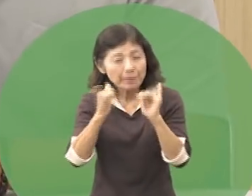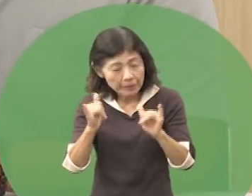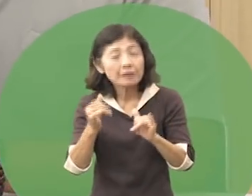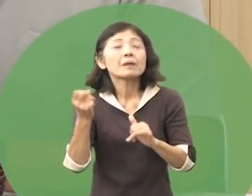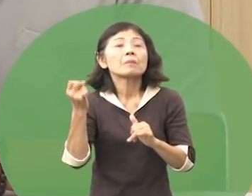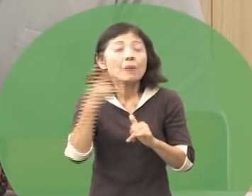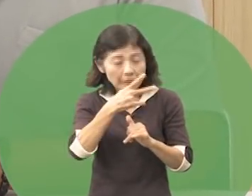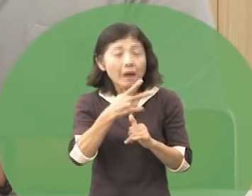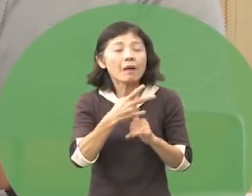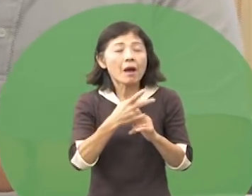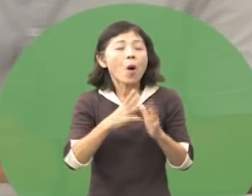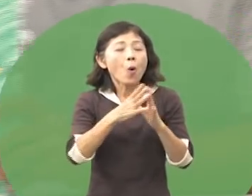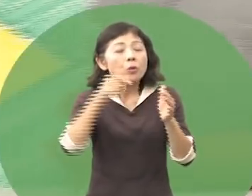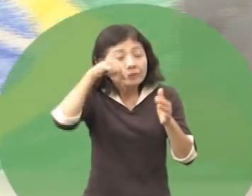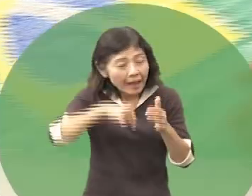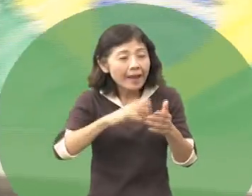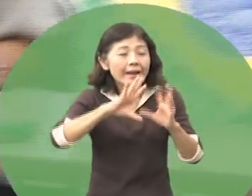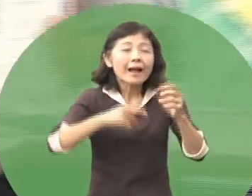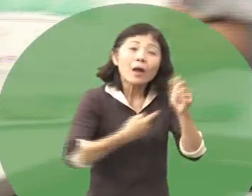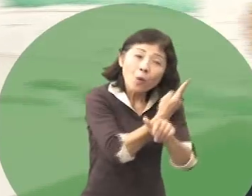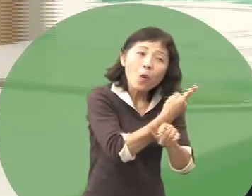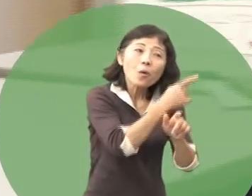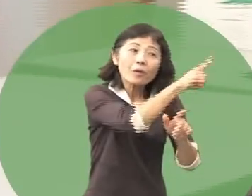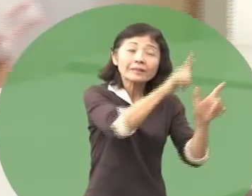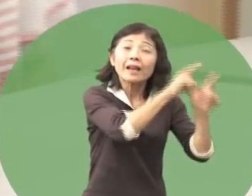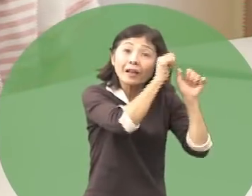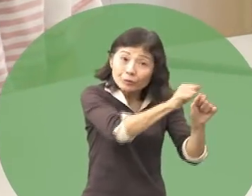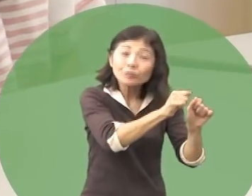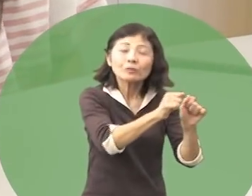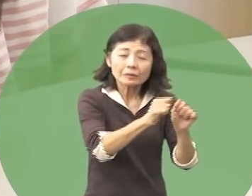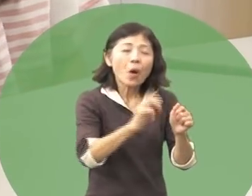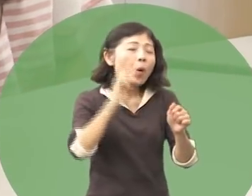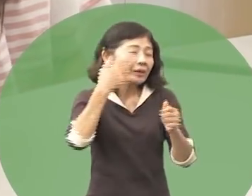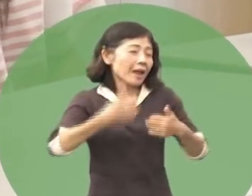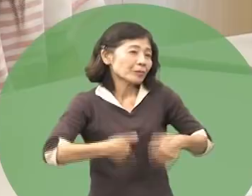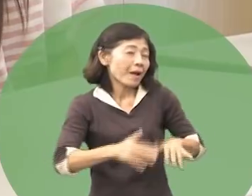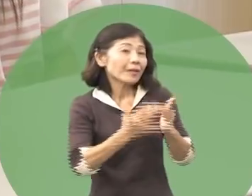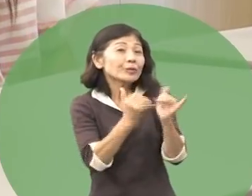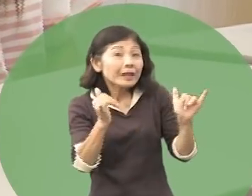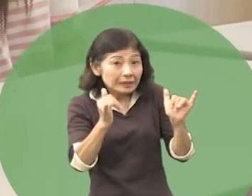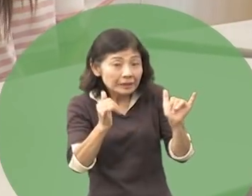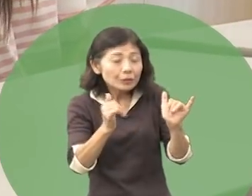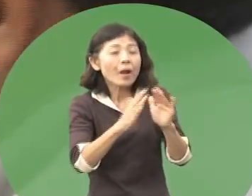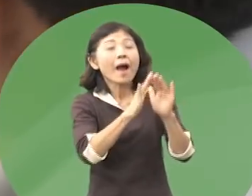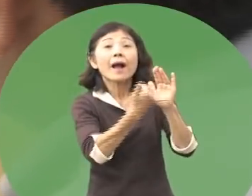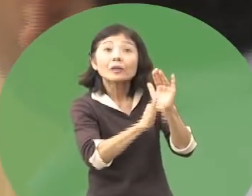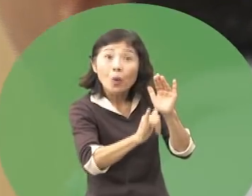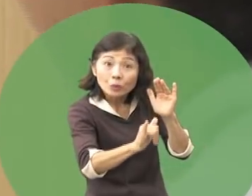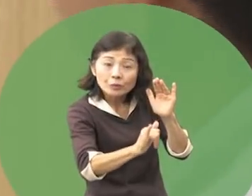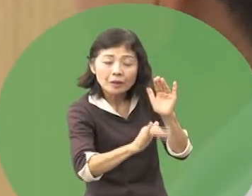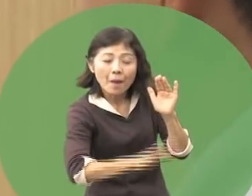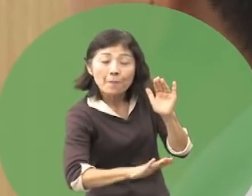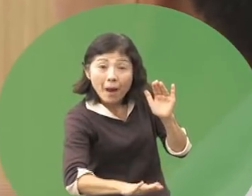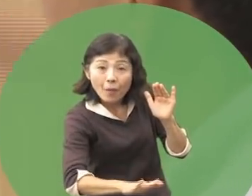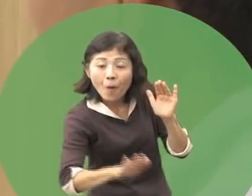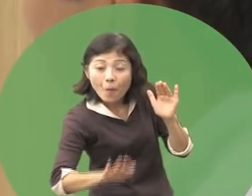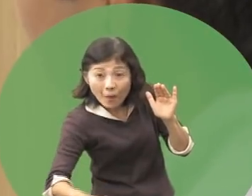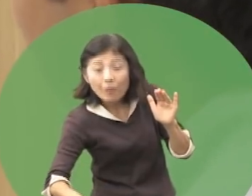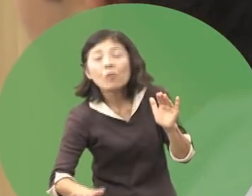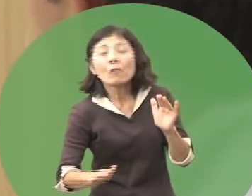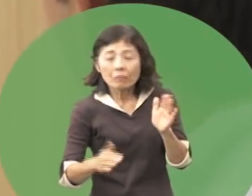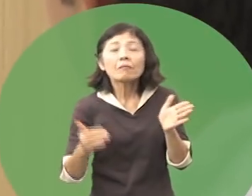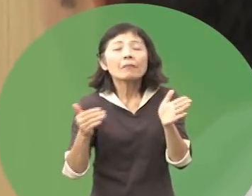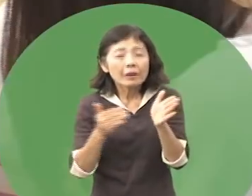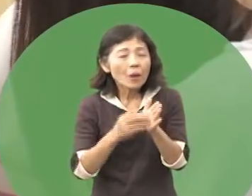ちろん、国内や海外に移住した沖縄県出身者やその家族、子や孫、さら